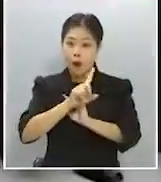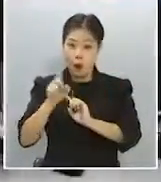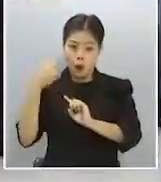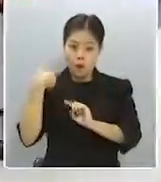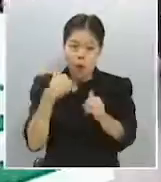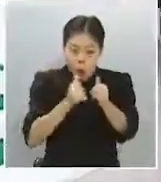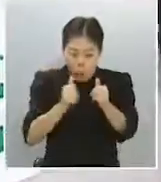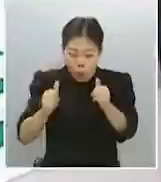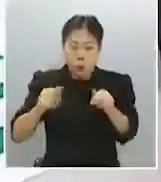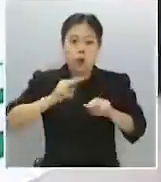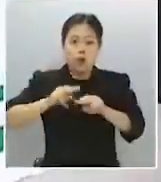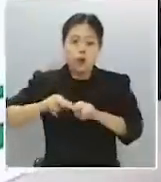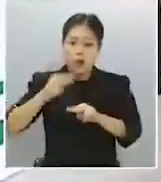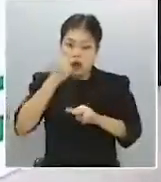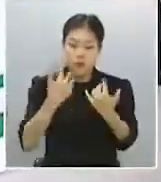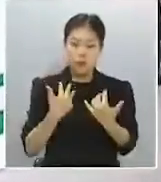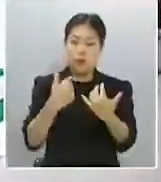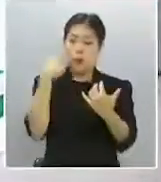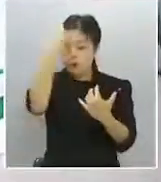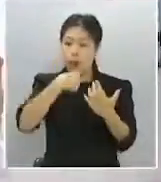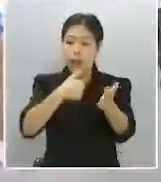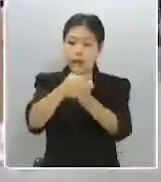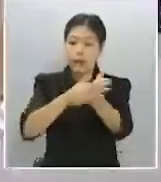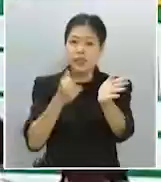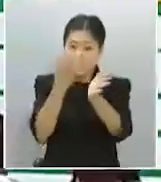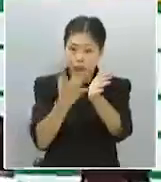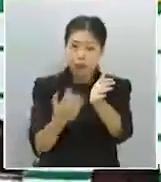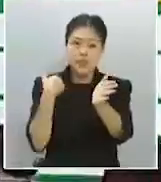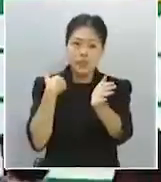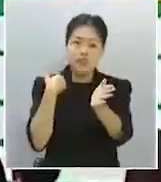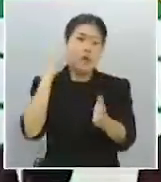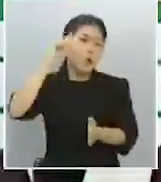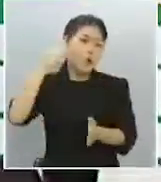ที่เราจะมาจับติ้วว่าใครอยู่สีอะไรมีโชว์จากสาวๆครับ